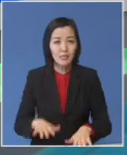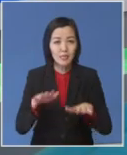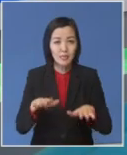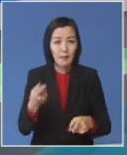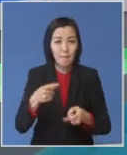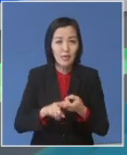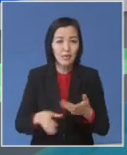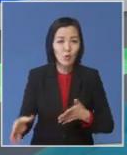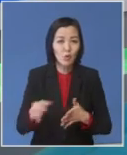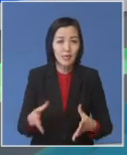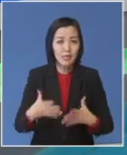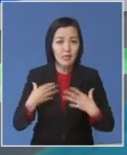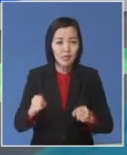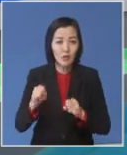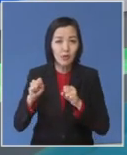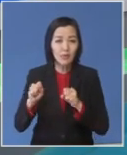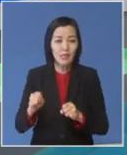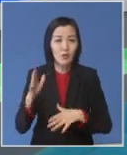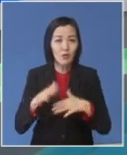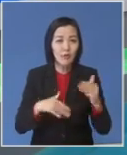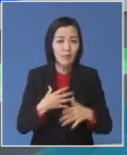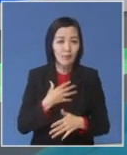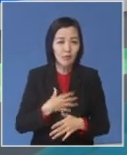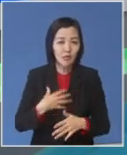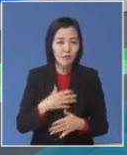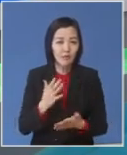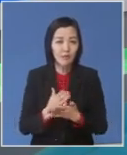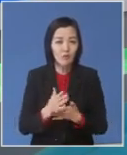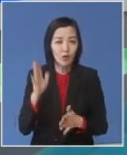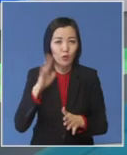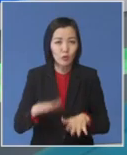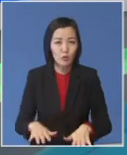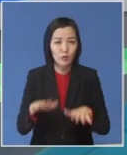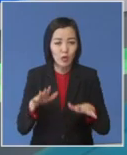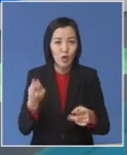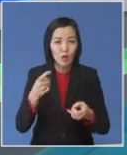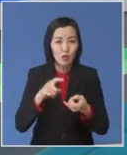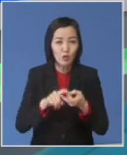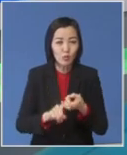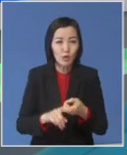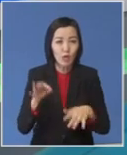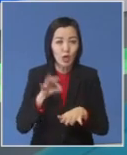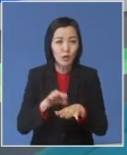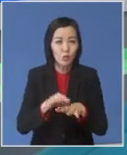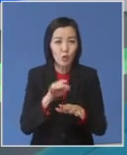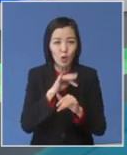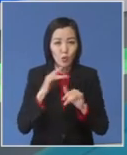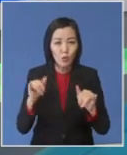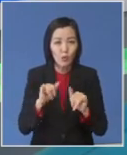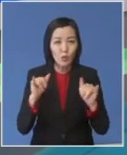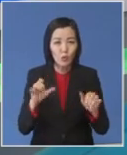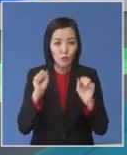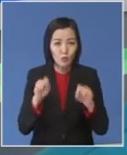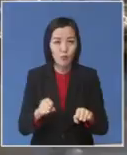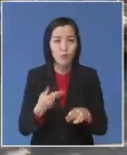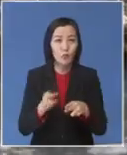байланысты облыстық денсаулық сақтау мамандары дабыл қағып отыр. Олардың айтуынша, су тасқыны арқылы жұқпалы ауру да көбеюі мүмкін. Сондықтан